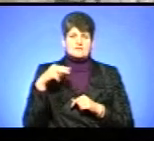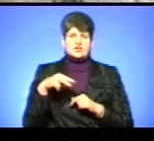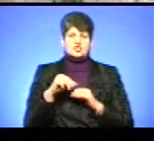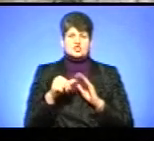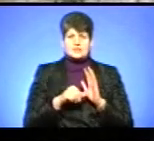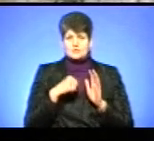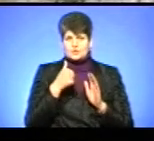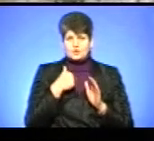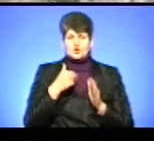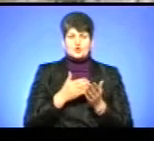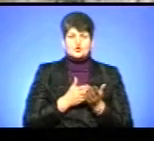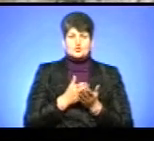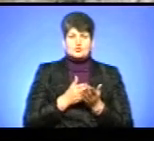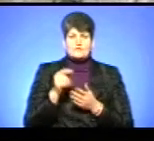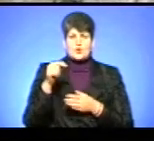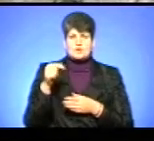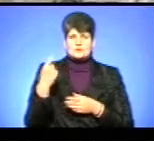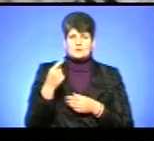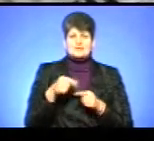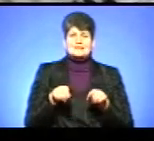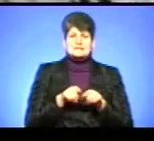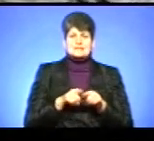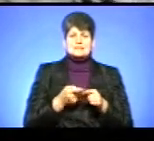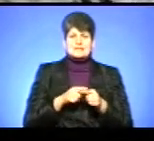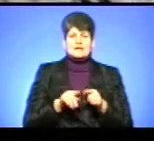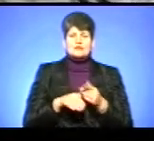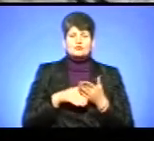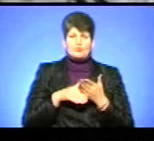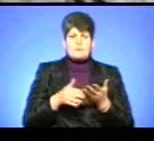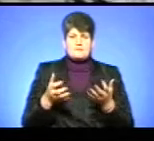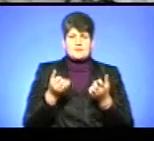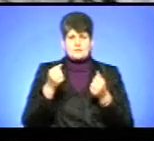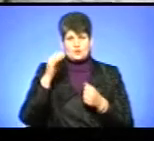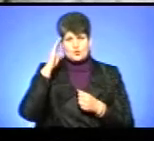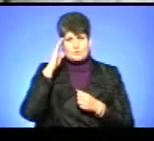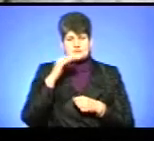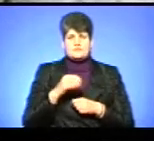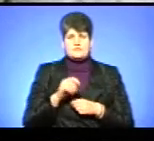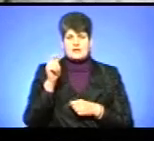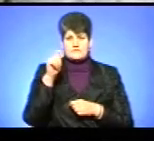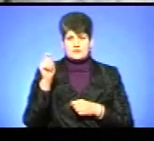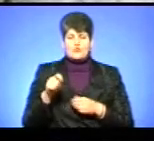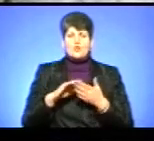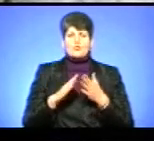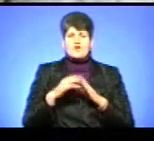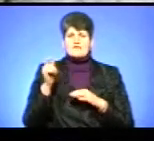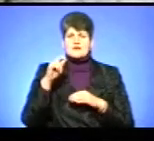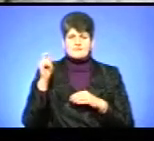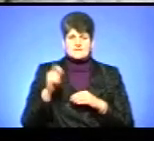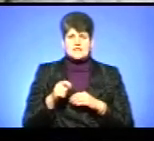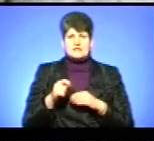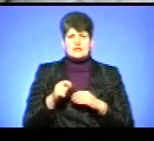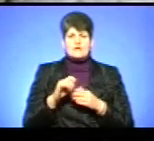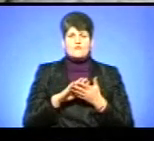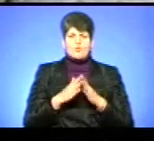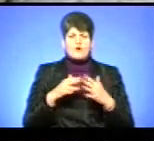2015-2016 служив у Луганській області. Каже, така допомога підтримує бійців на передовій. В умовах війни, в умовах бойових,